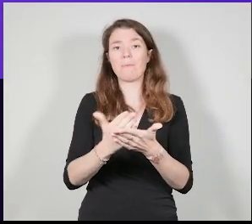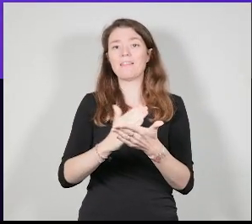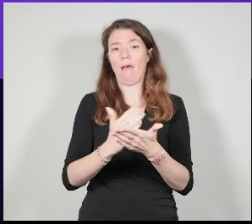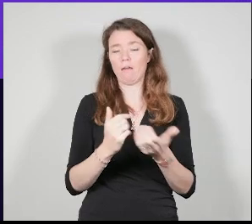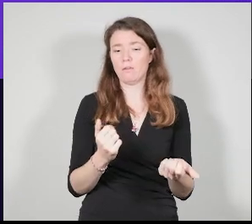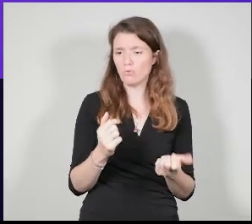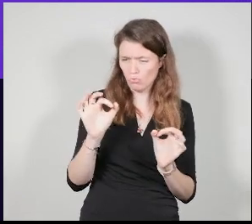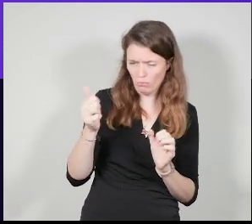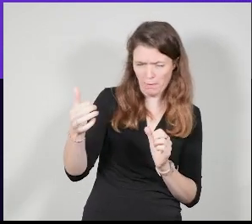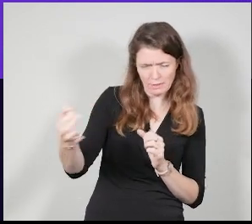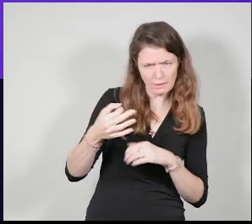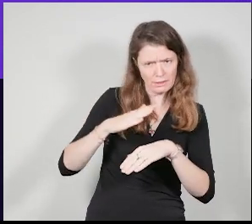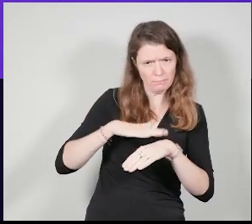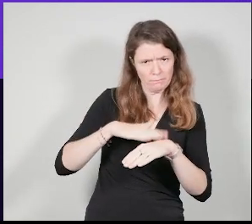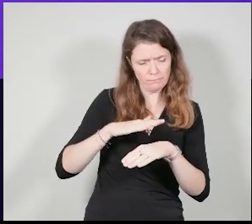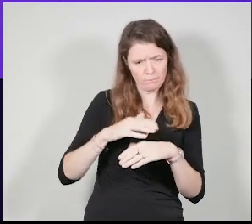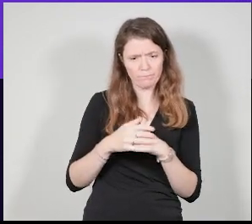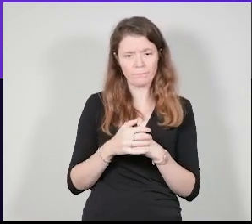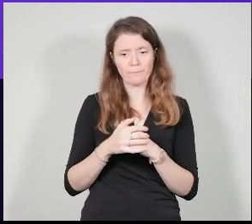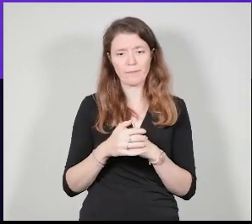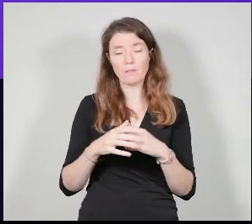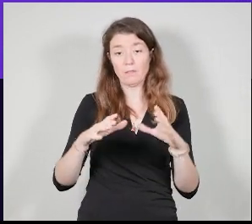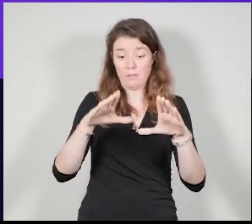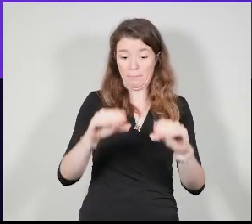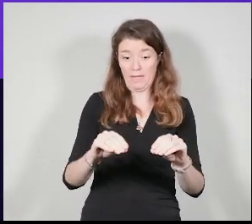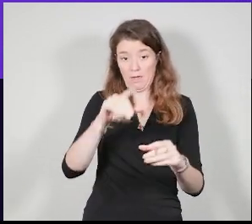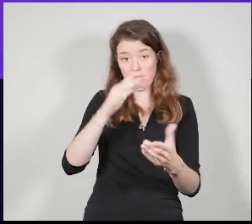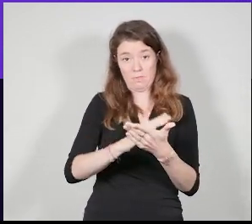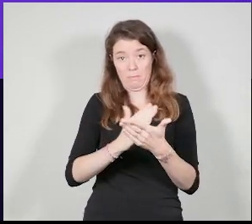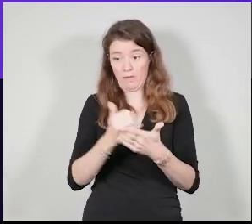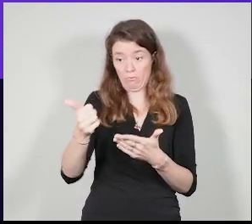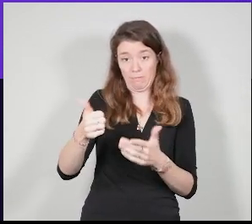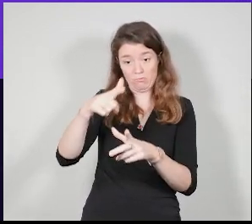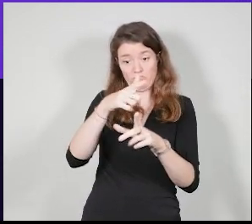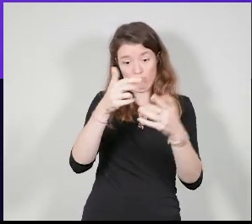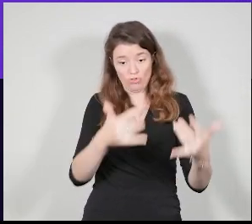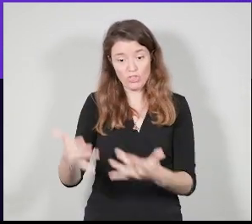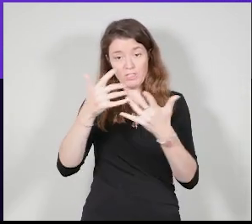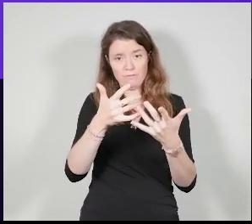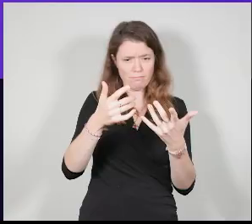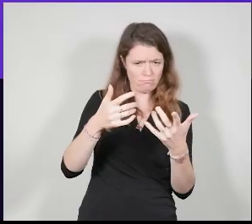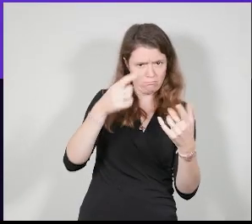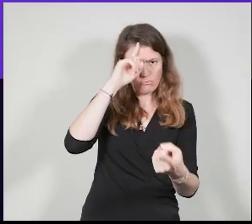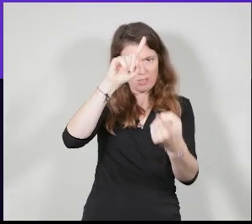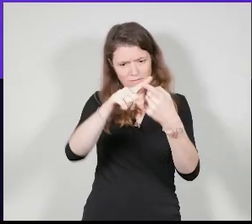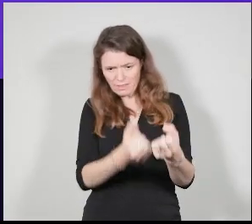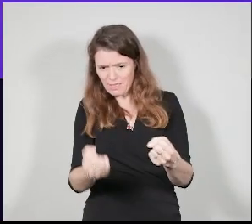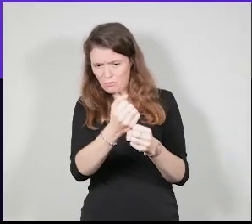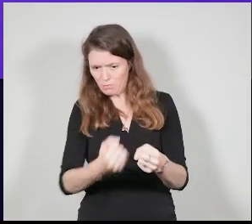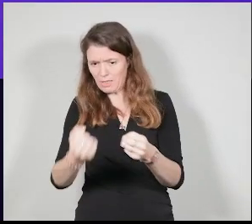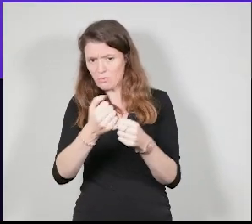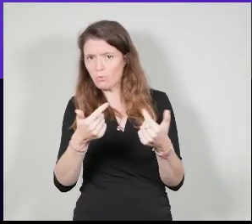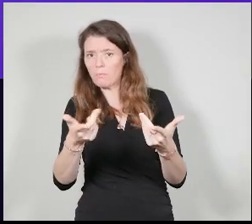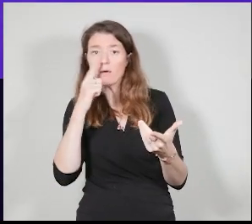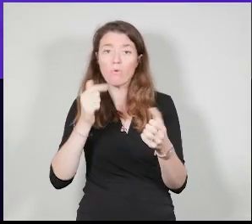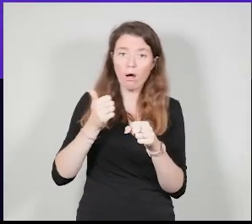assez fortement dessus, vous chiffrez les objectifs de création d'habitats intermédiaires à avoir pour les années à venir, avec